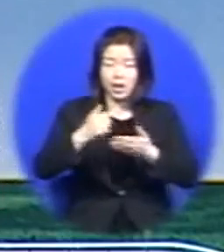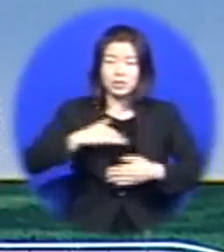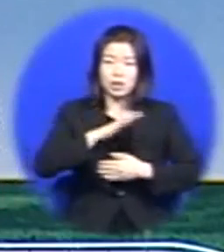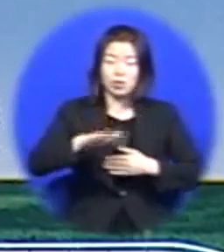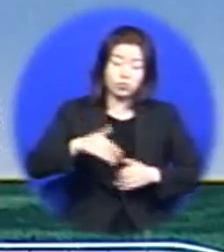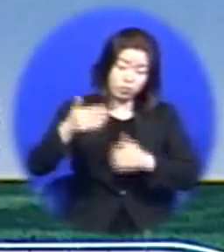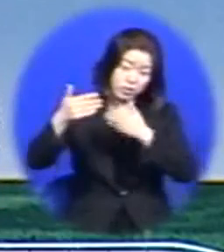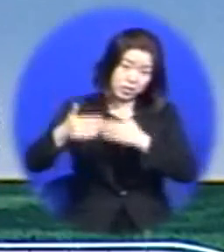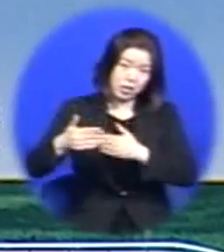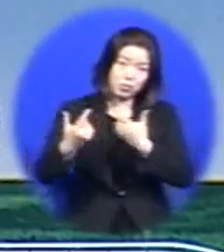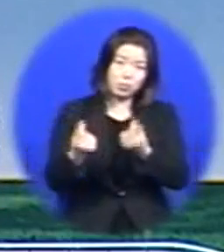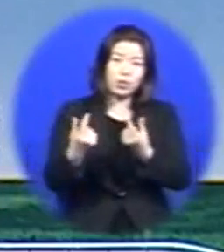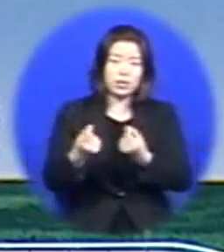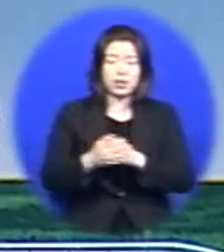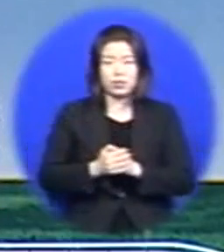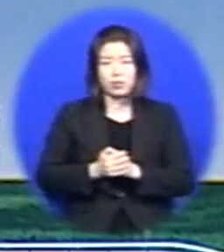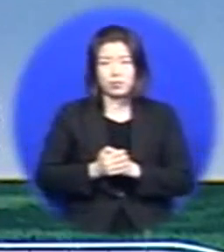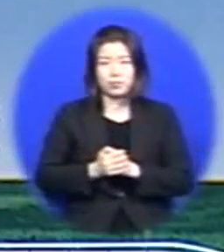사이도 마찬가지예요.